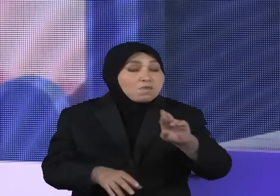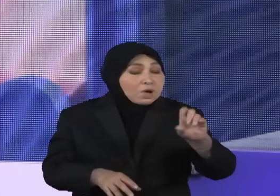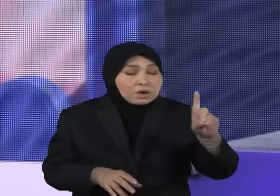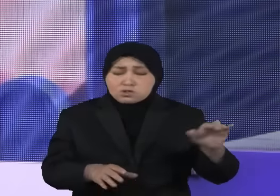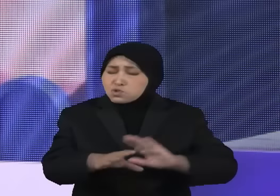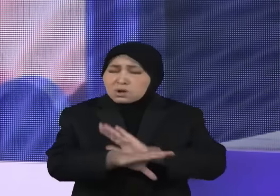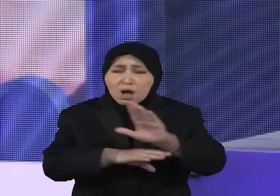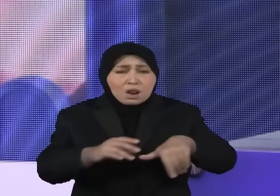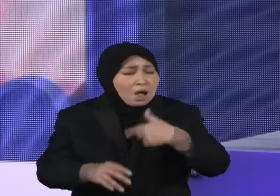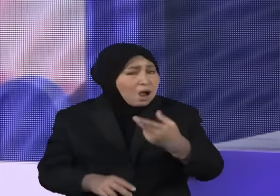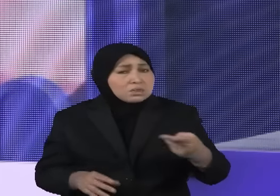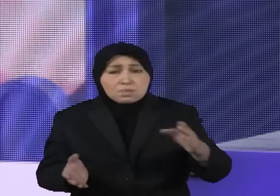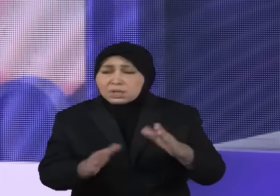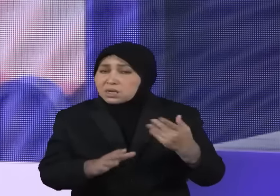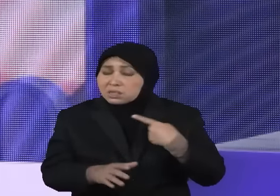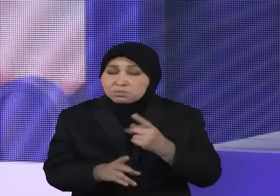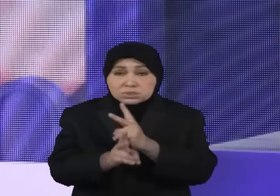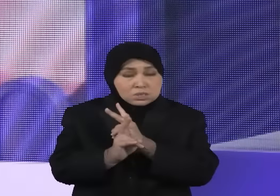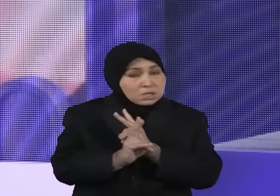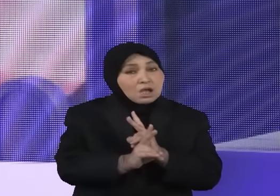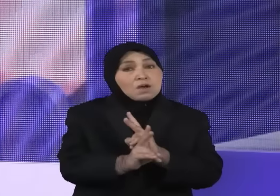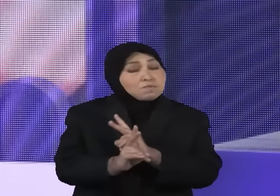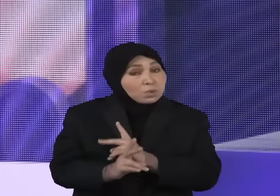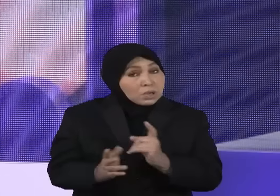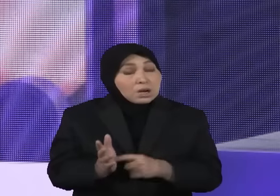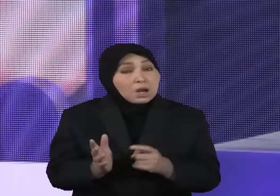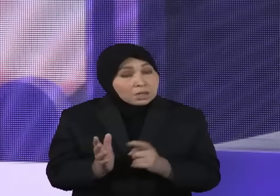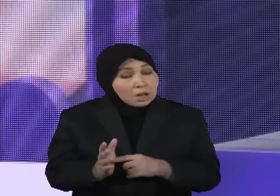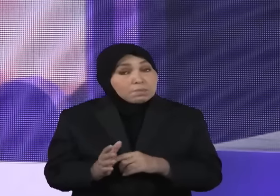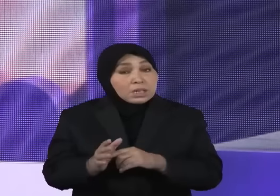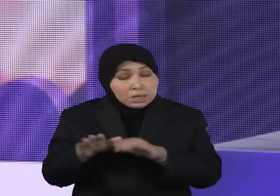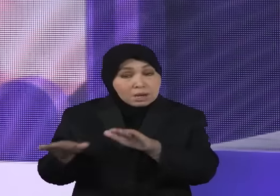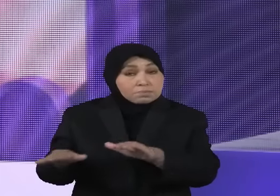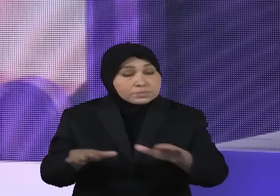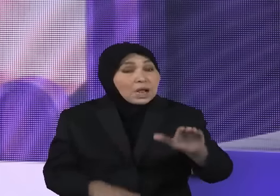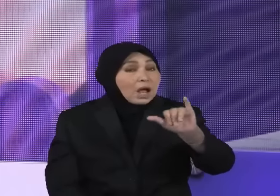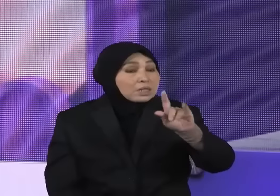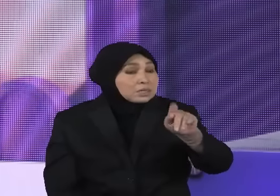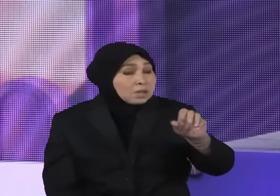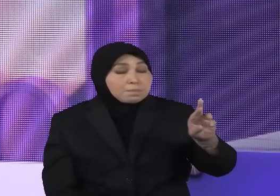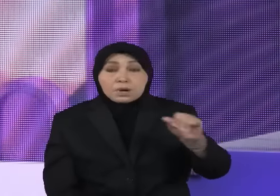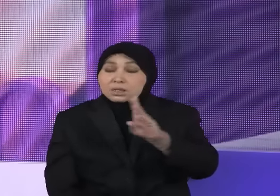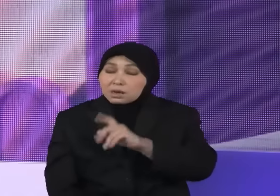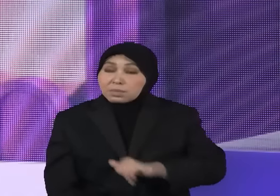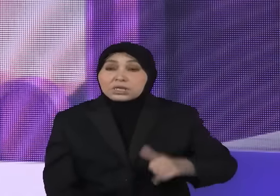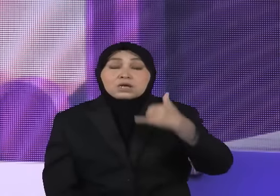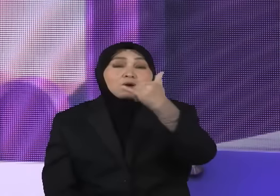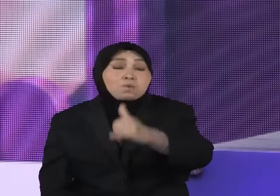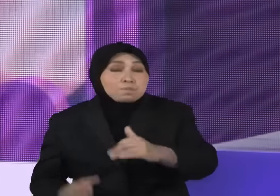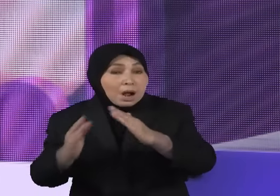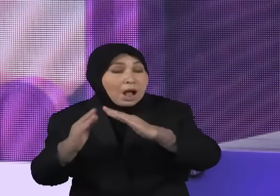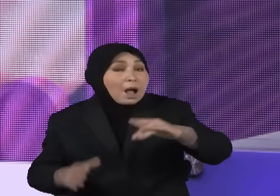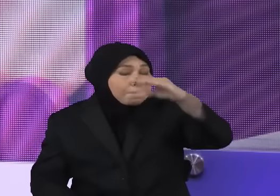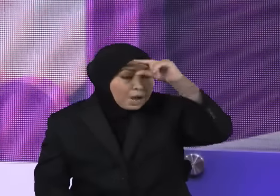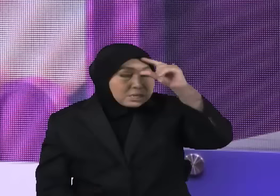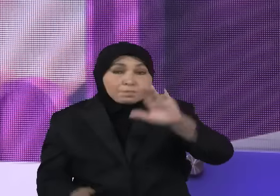segala harta si mati itu kita kena jaga-jaga Ustaz. Nah, kadang-kadang bila adik-beradik pergi ke rumah si abang yang meninggal, contohnya, ialah ada isteri